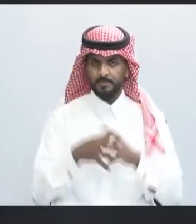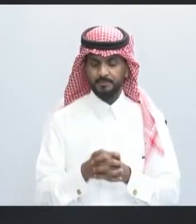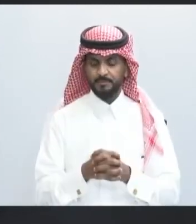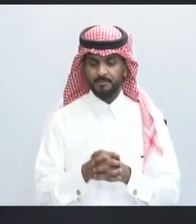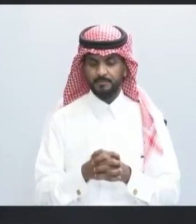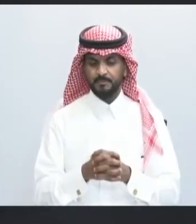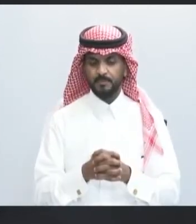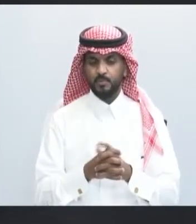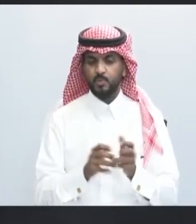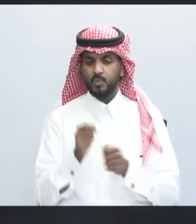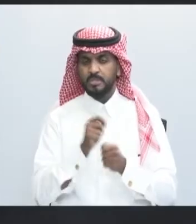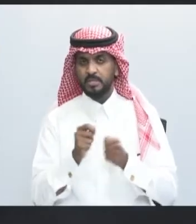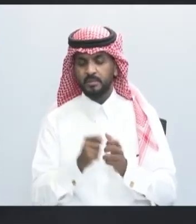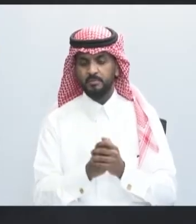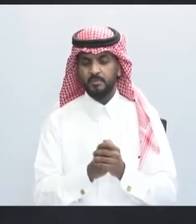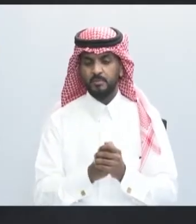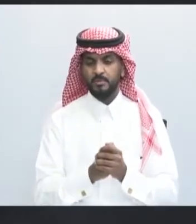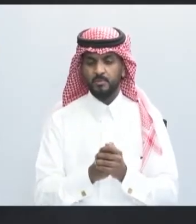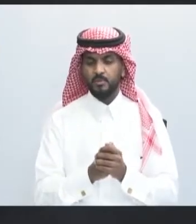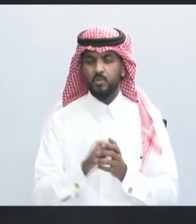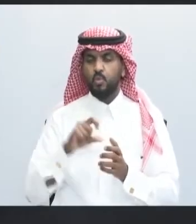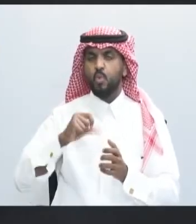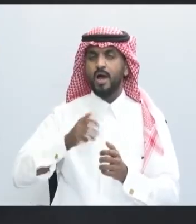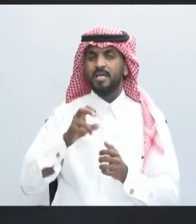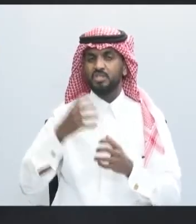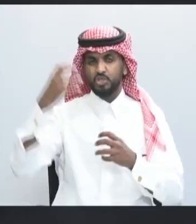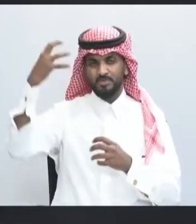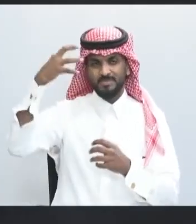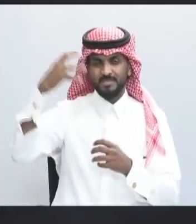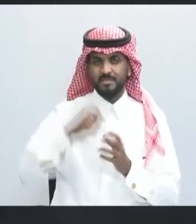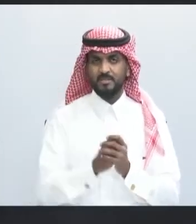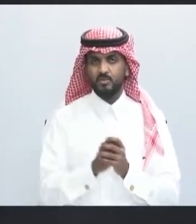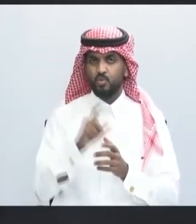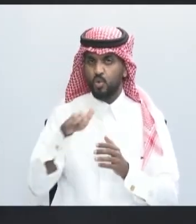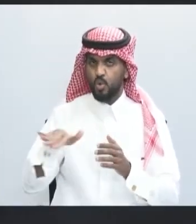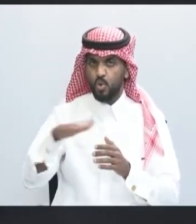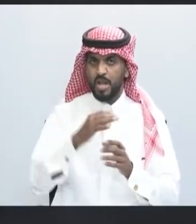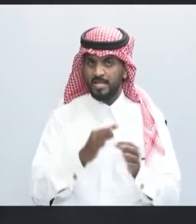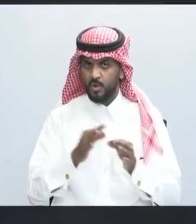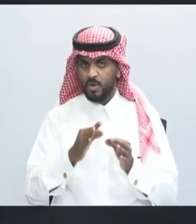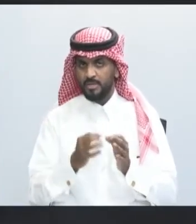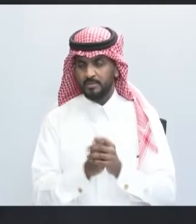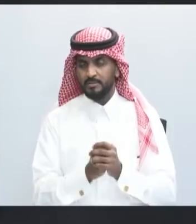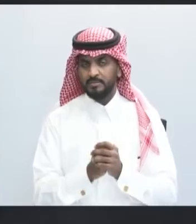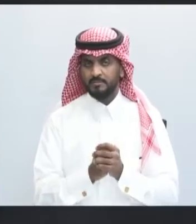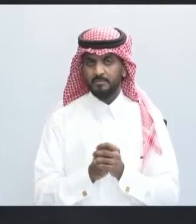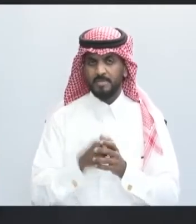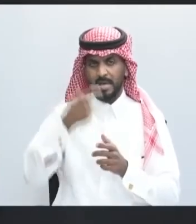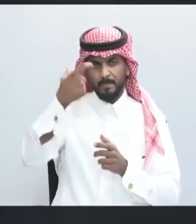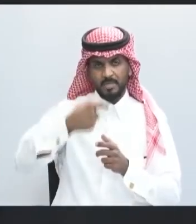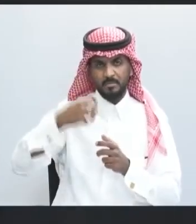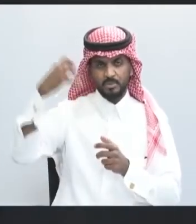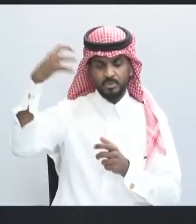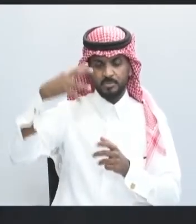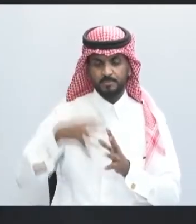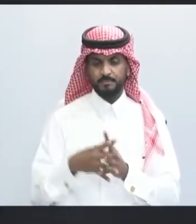استخدام واقي الشمس جميعها ادوات تحمينا من اشعه الشمس